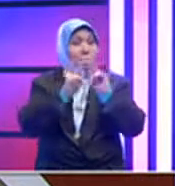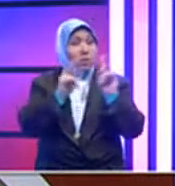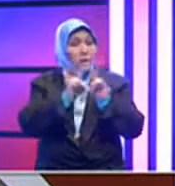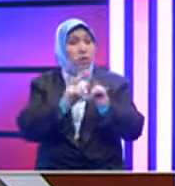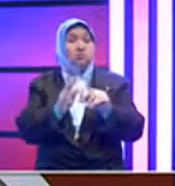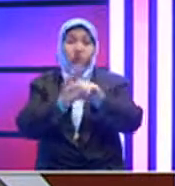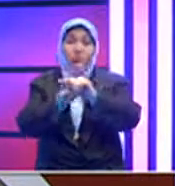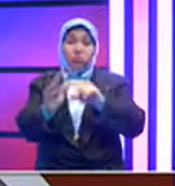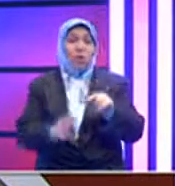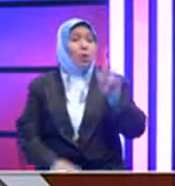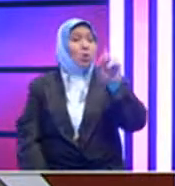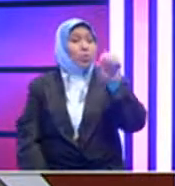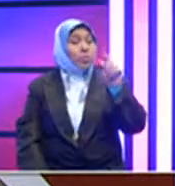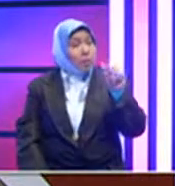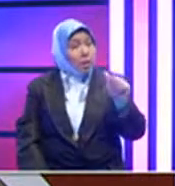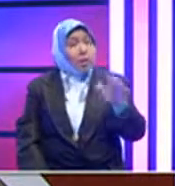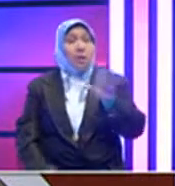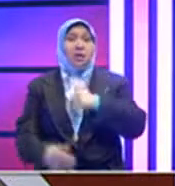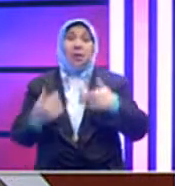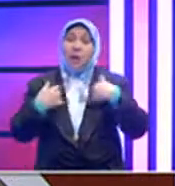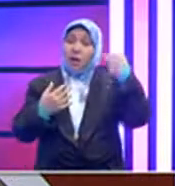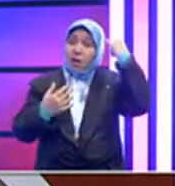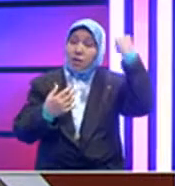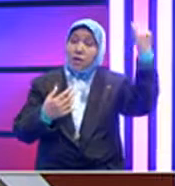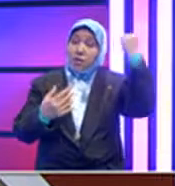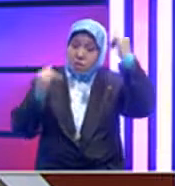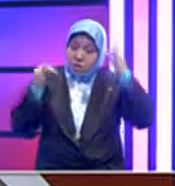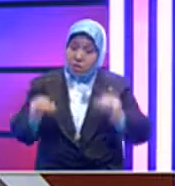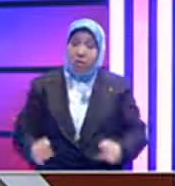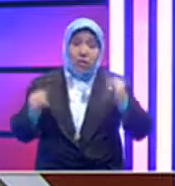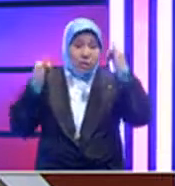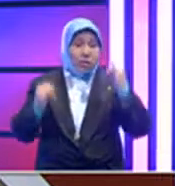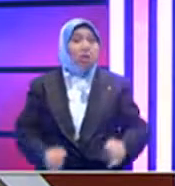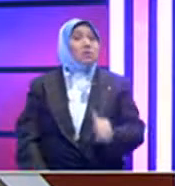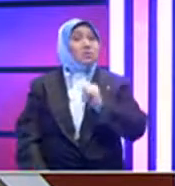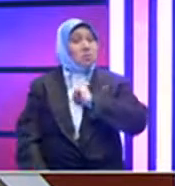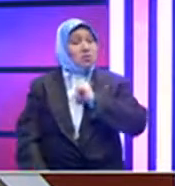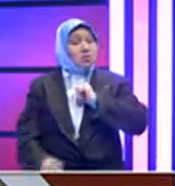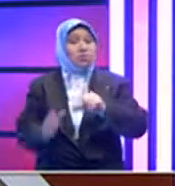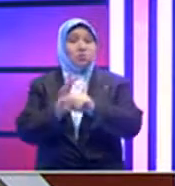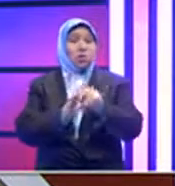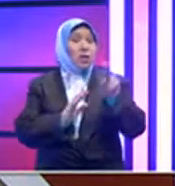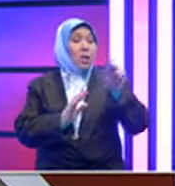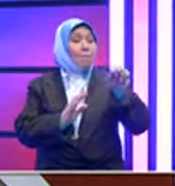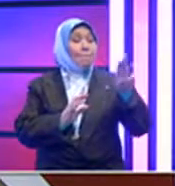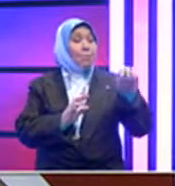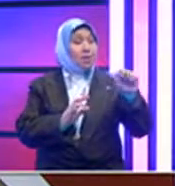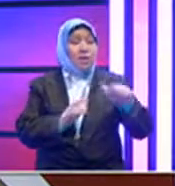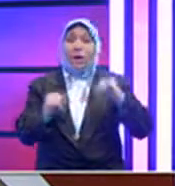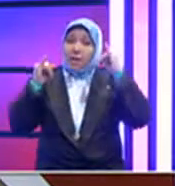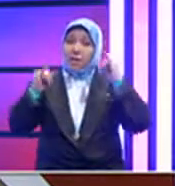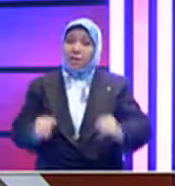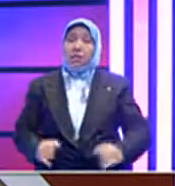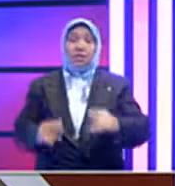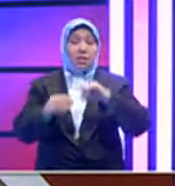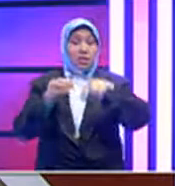maksudnya kode saatnya benteng dalam sebuah kota dia ada identitas sendiri kalau dalam surah an-naml uh kita saat tahu bahwa antara identity nya